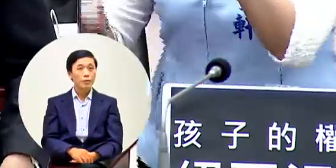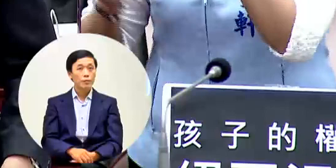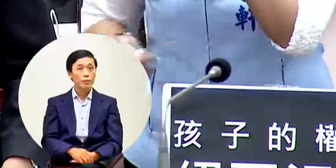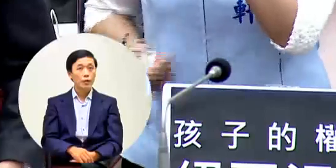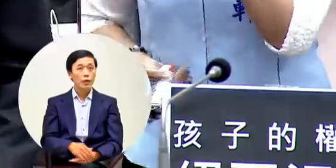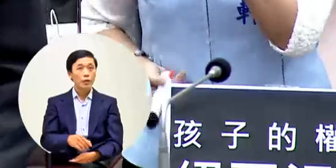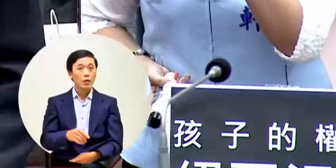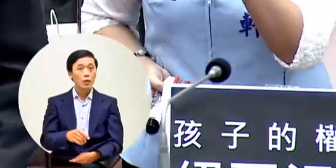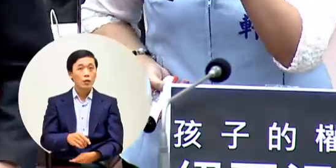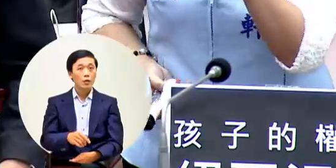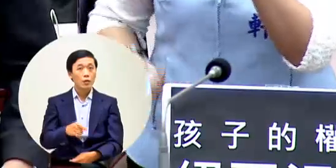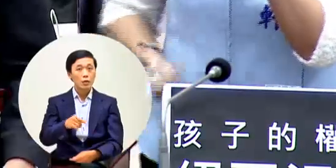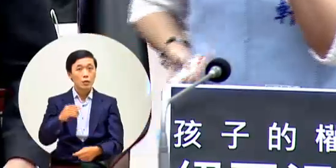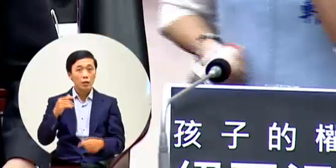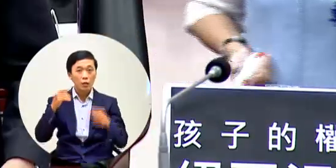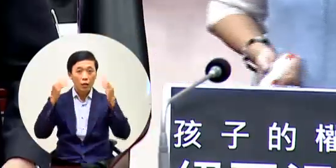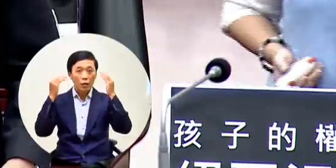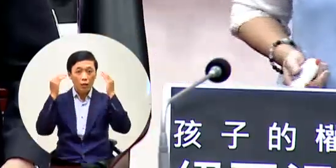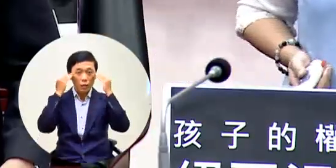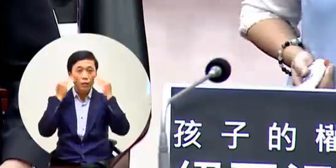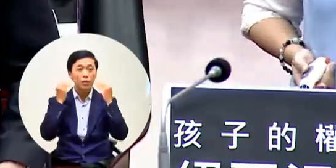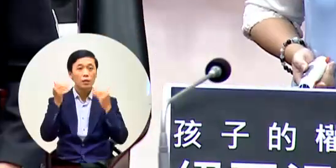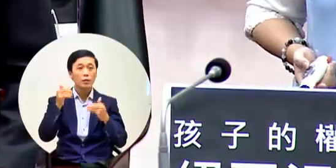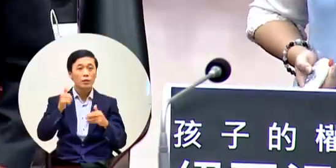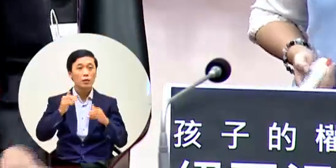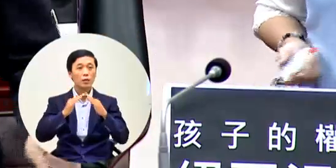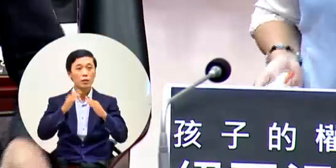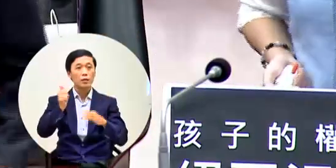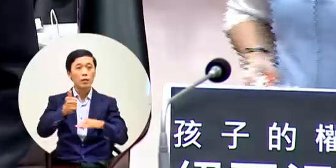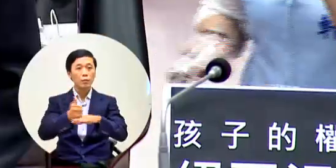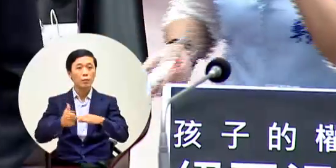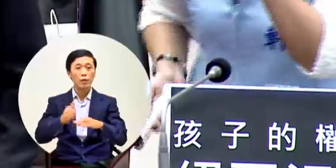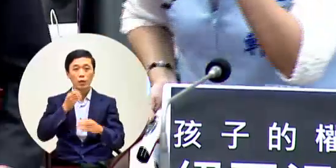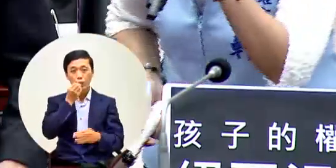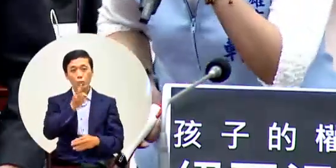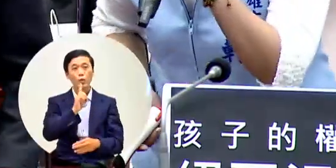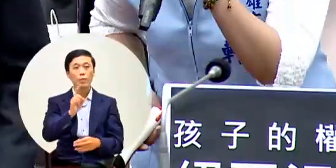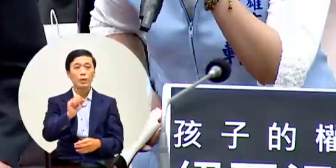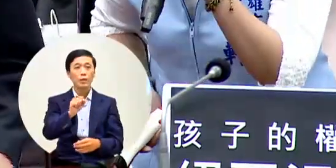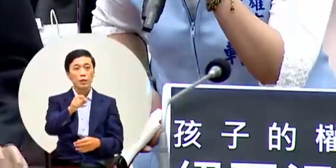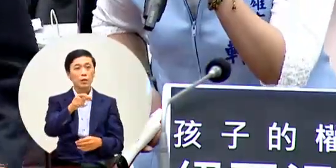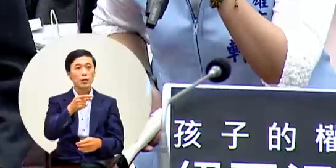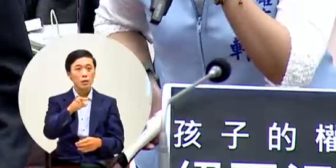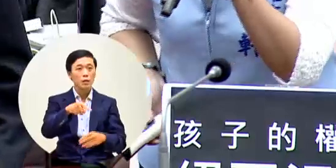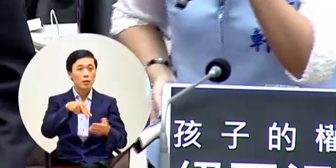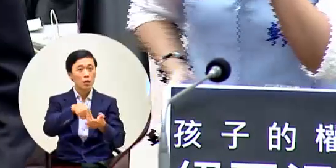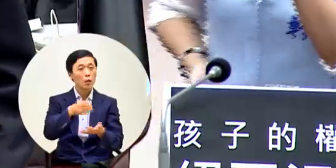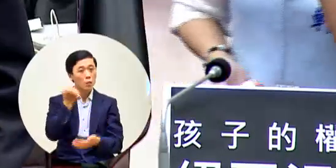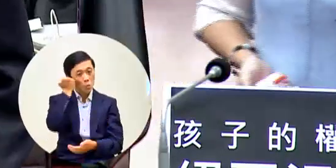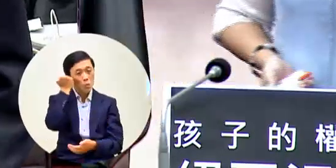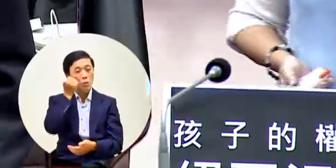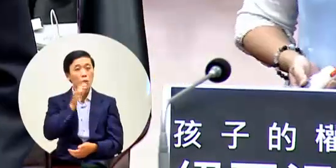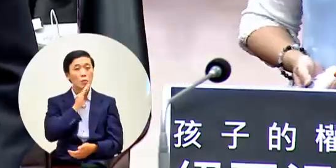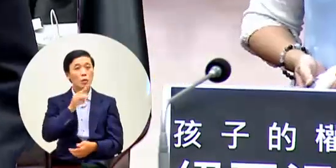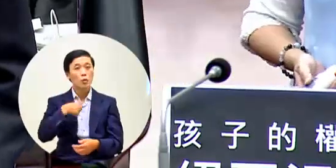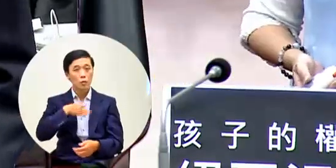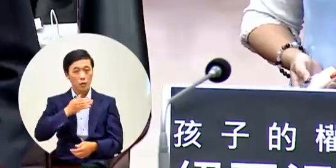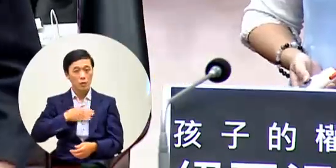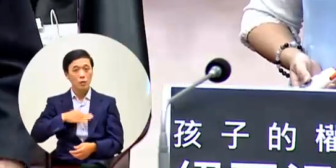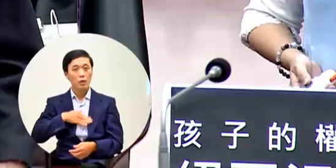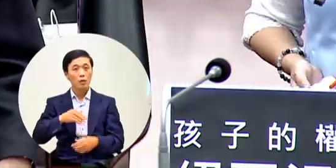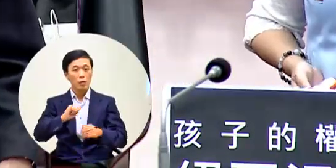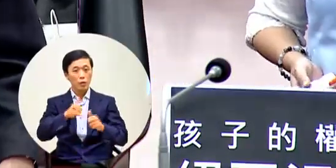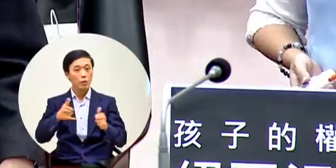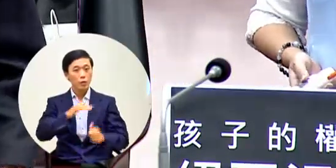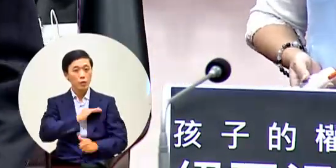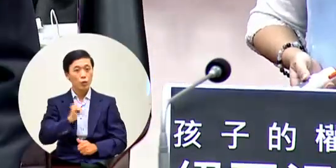是韩国语嘛？无我都讲嘞，我搁来啊，对啊。好，你讲，马刚刚就痛苦的嘛，对不？ 我知道邱议员的这个用